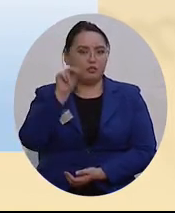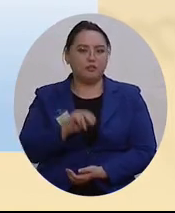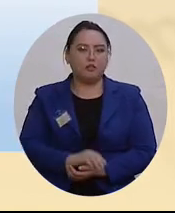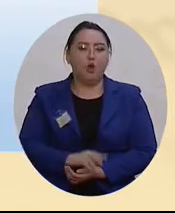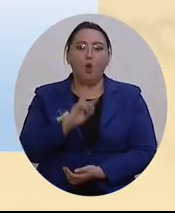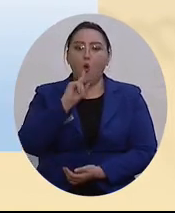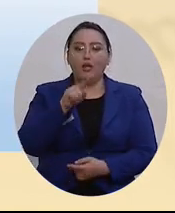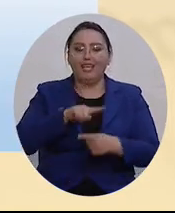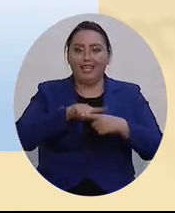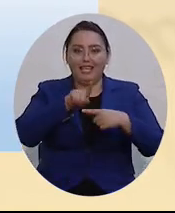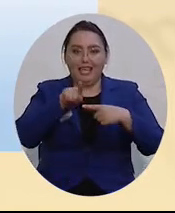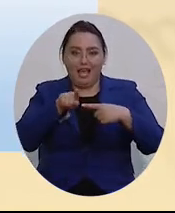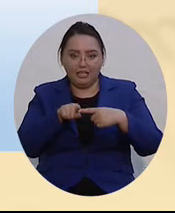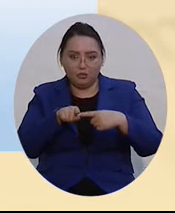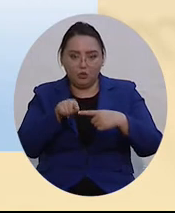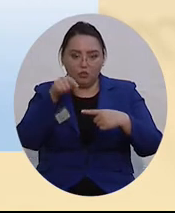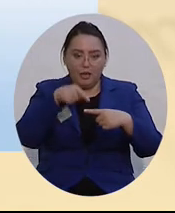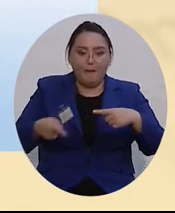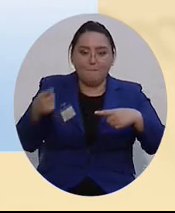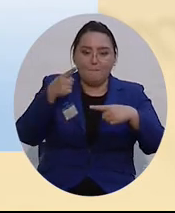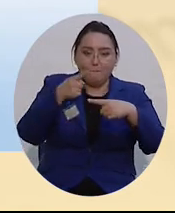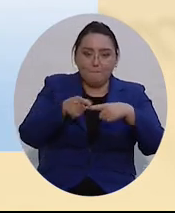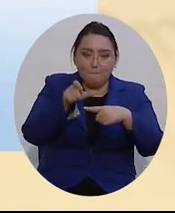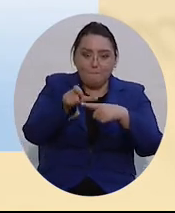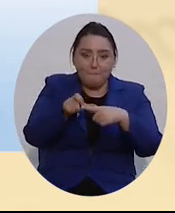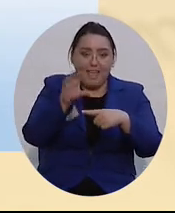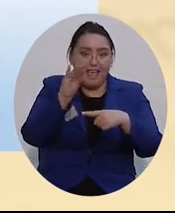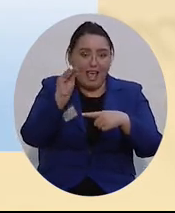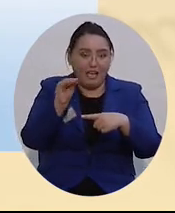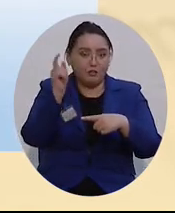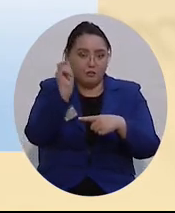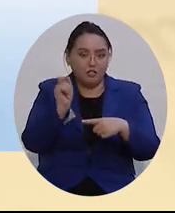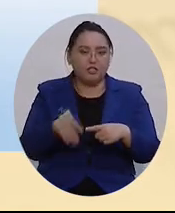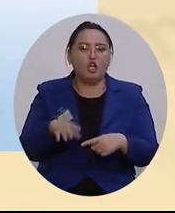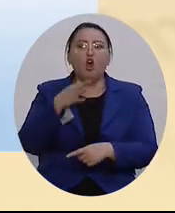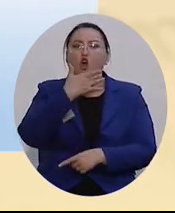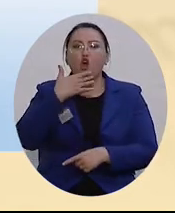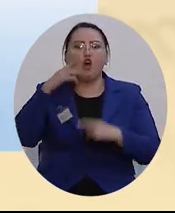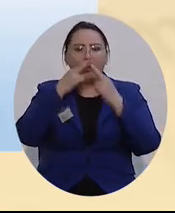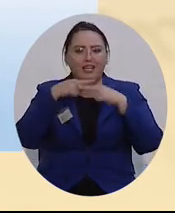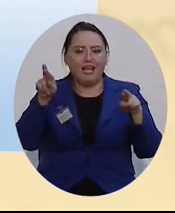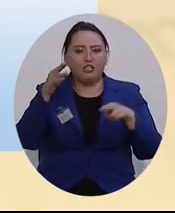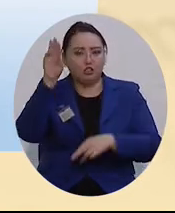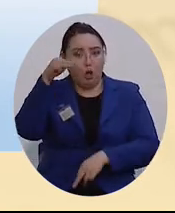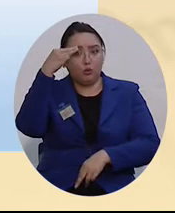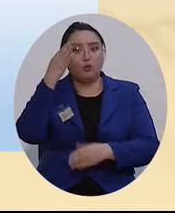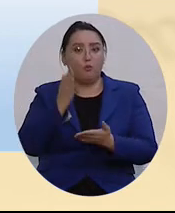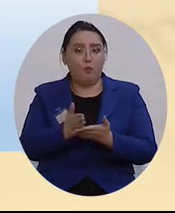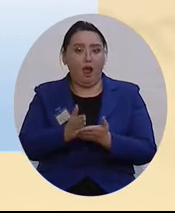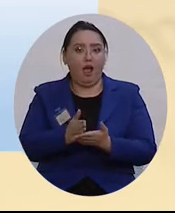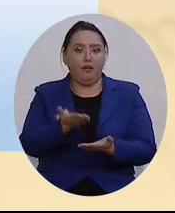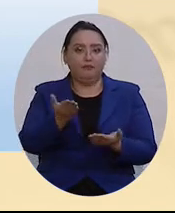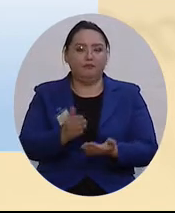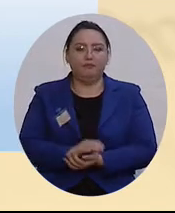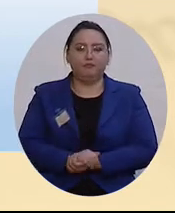үгийн язгуур. За түүн дээр залгуурыг хэрхэн залгасан гэдгийг өнгөөр ялгасан байгаа. За тийм учраас таад